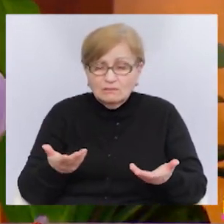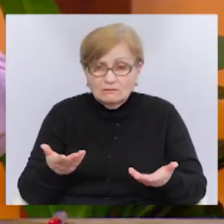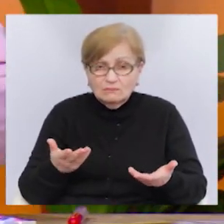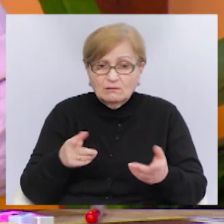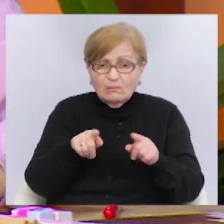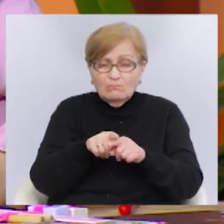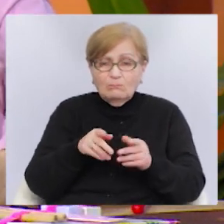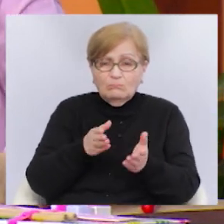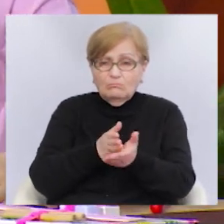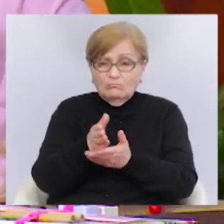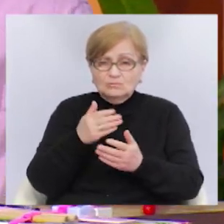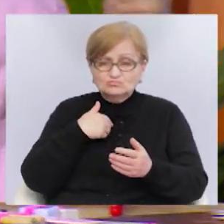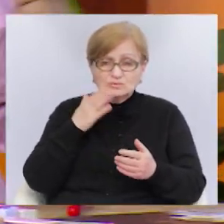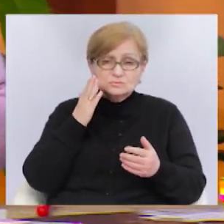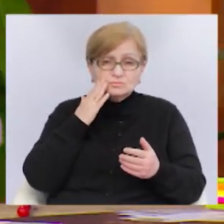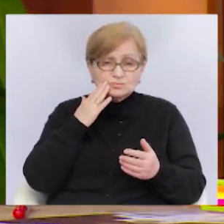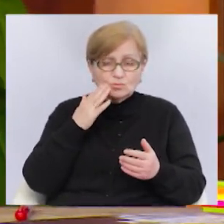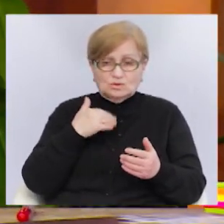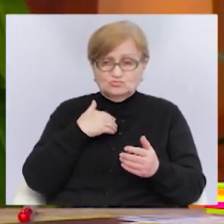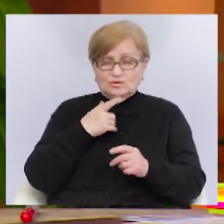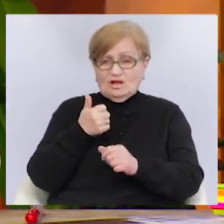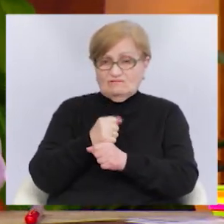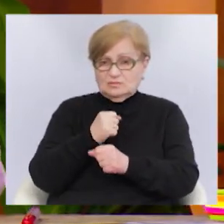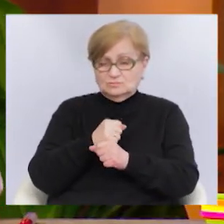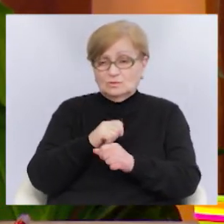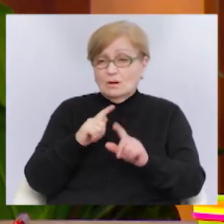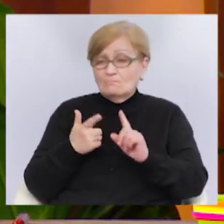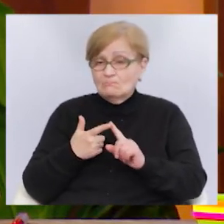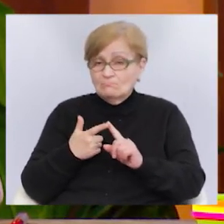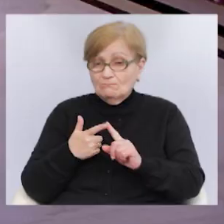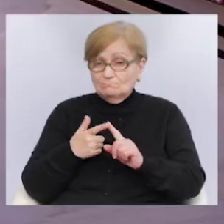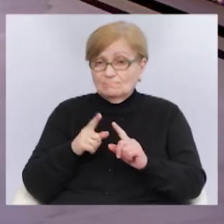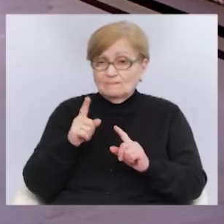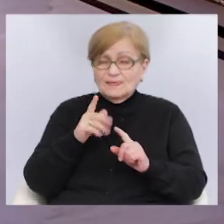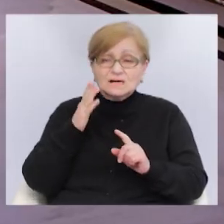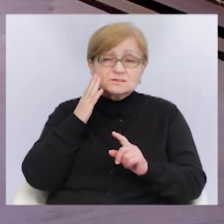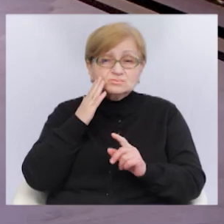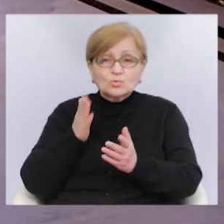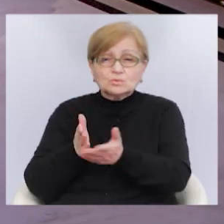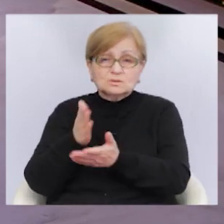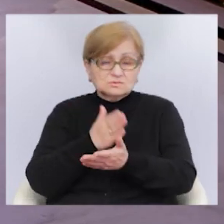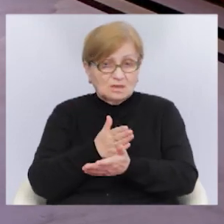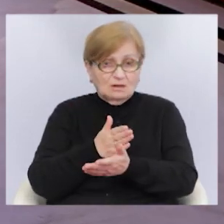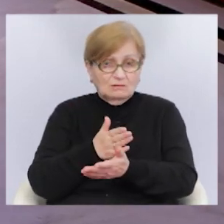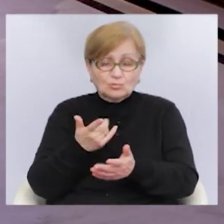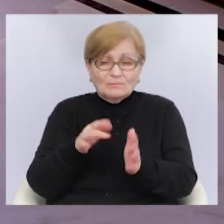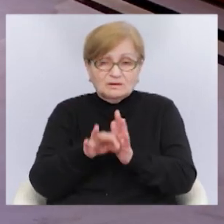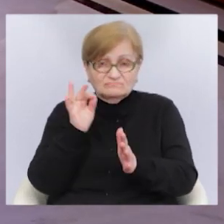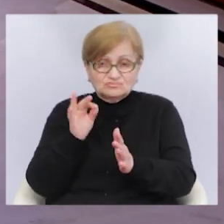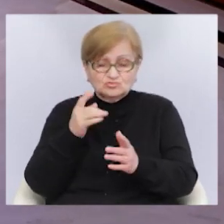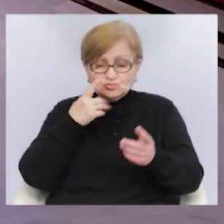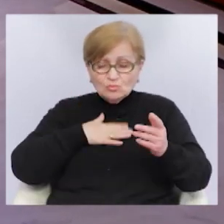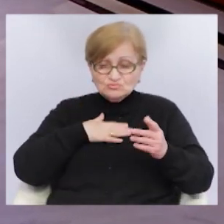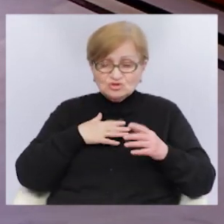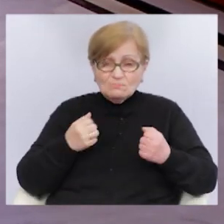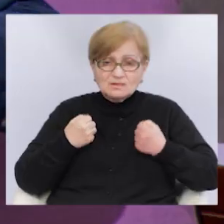ამ პროცესში რაღაც სწორად მართოთ ეს პროცესი და მეორე არის რომ რა არის სწორი გზა, ან სწორი გზები ენერგიის